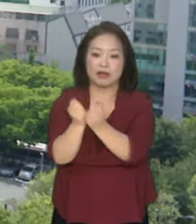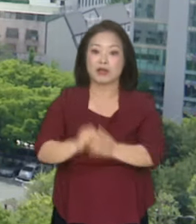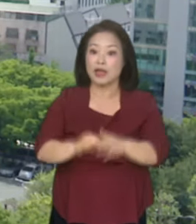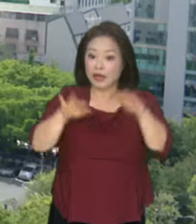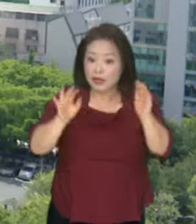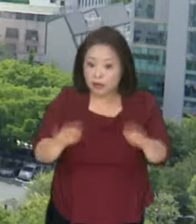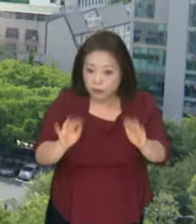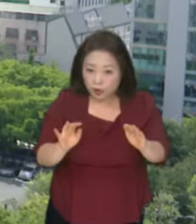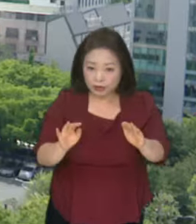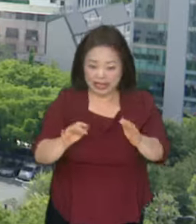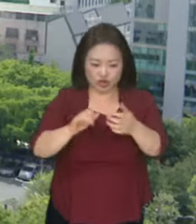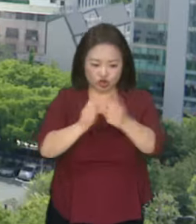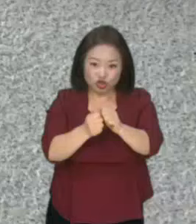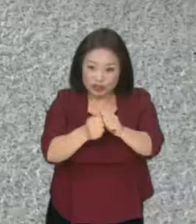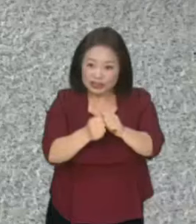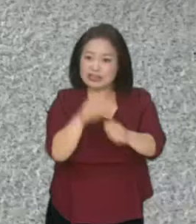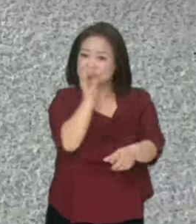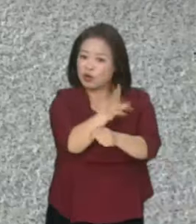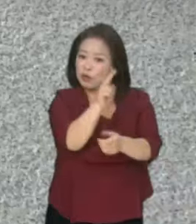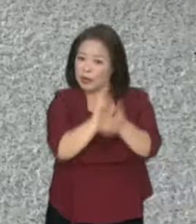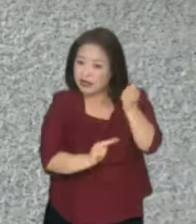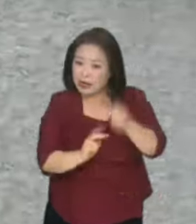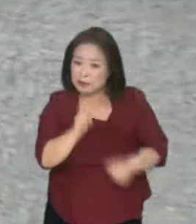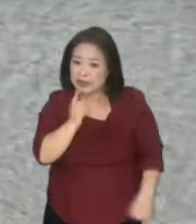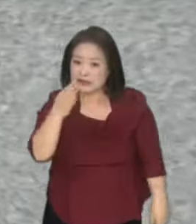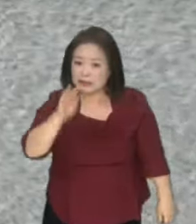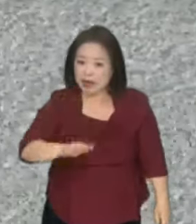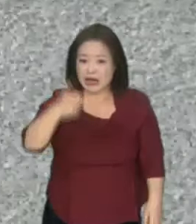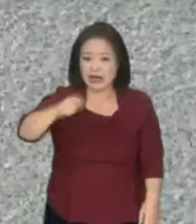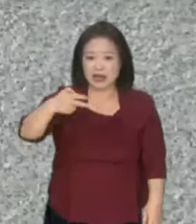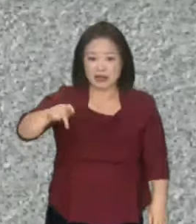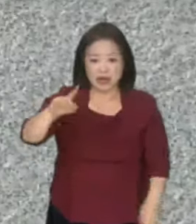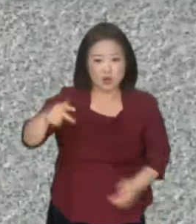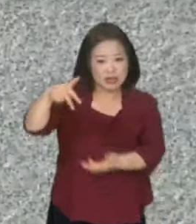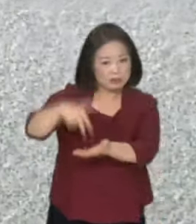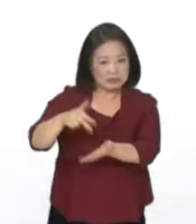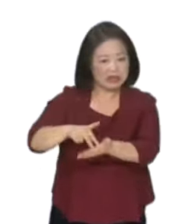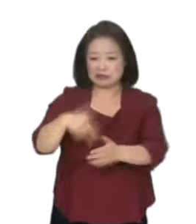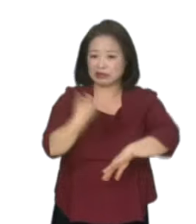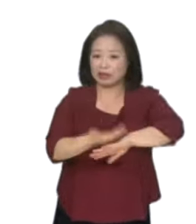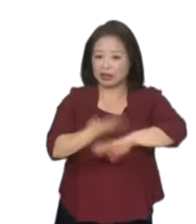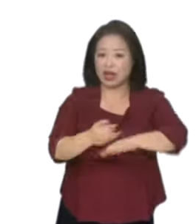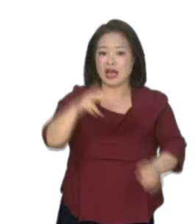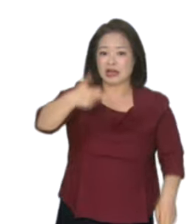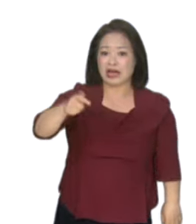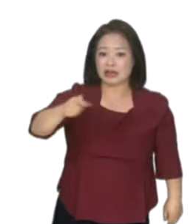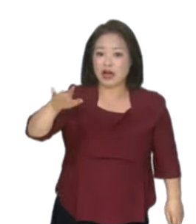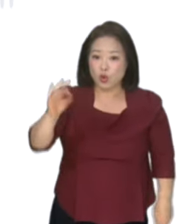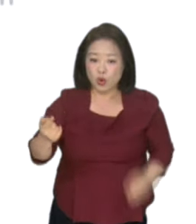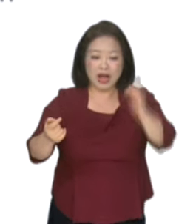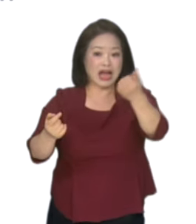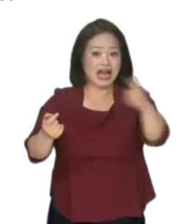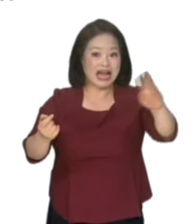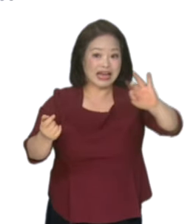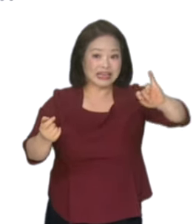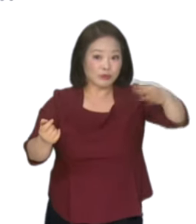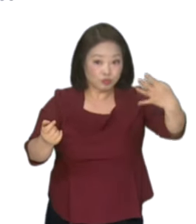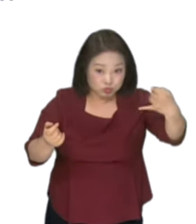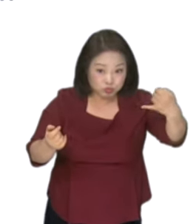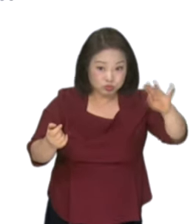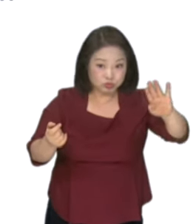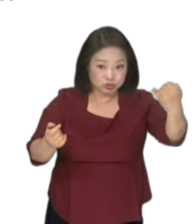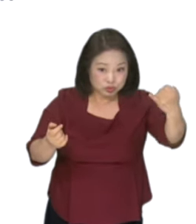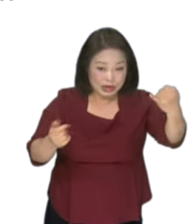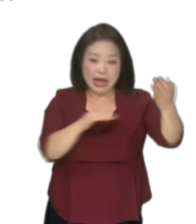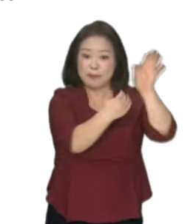정상적으로 이뤄진 지분 매입이었다는 카카오 측 입장도 반박했습니다. 카카오가 하이브의 SM엔터 인수